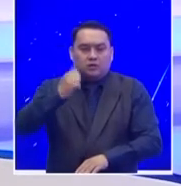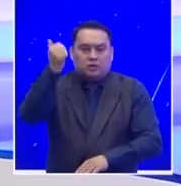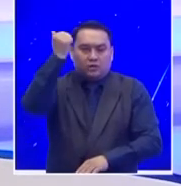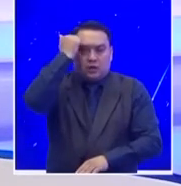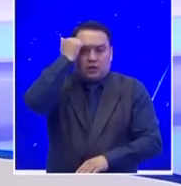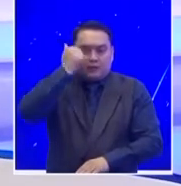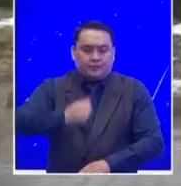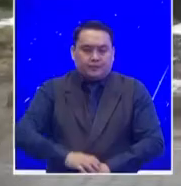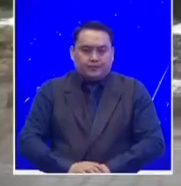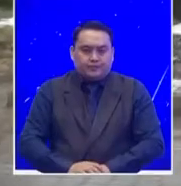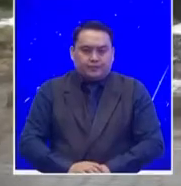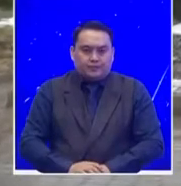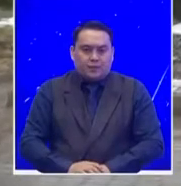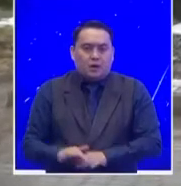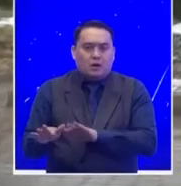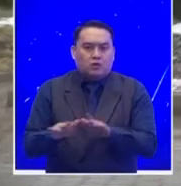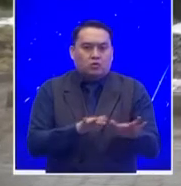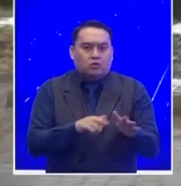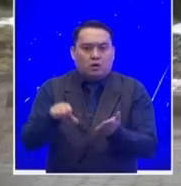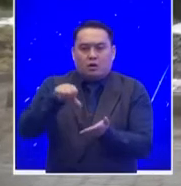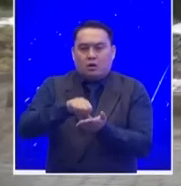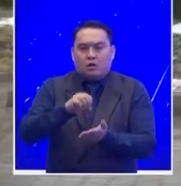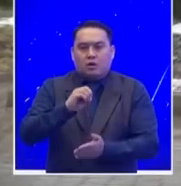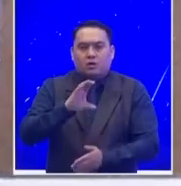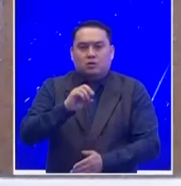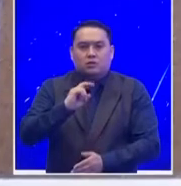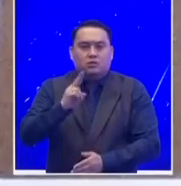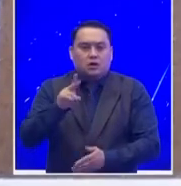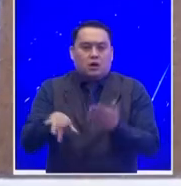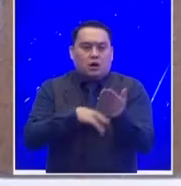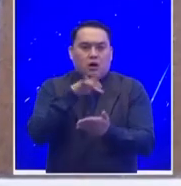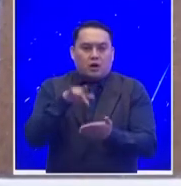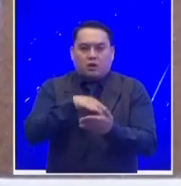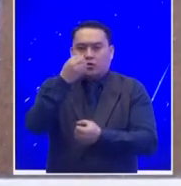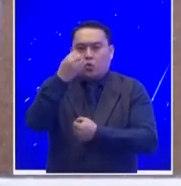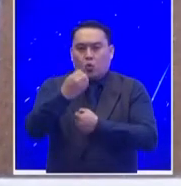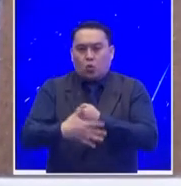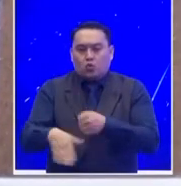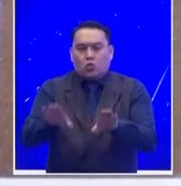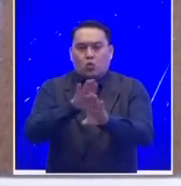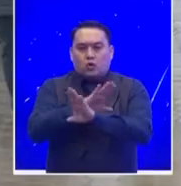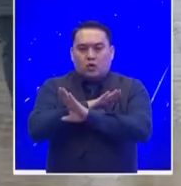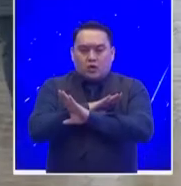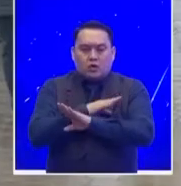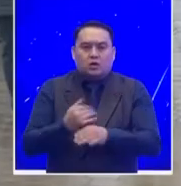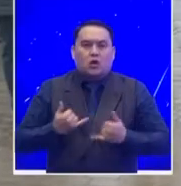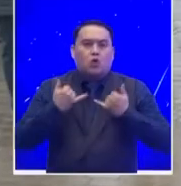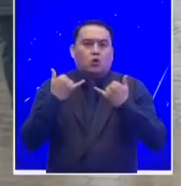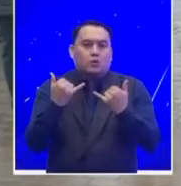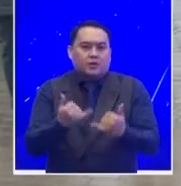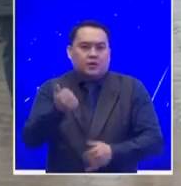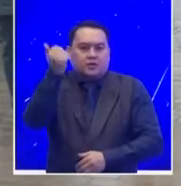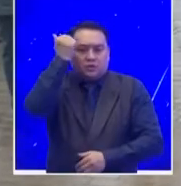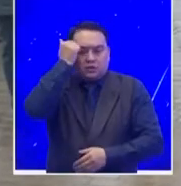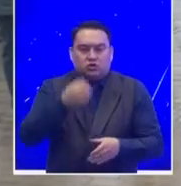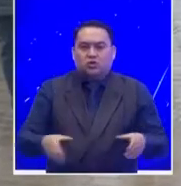алды. Шараға қатысушылар алдымен Есік қаласындағы орталық алаңда Ұлы Отан соғысында қаза болған жауынгерлерге арналған